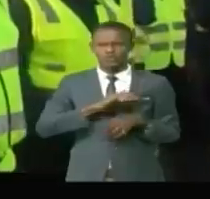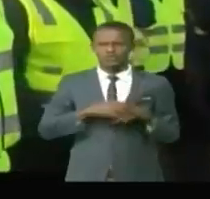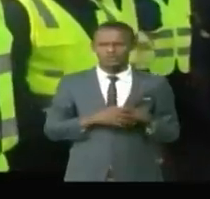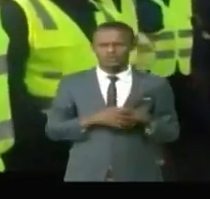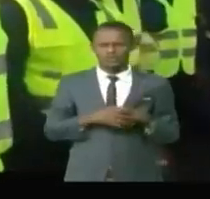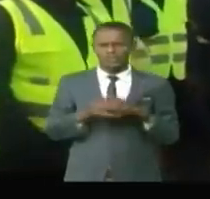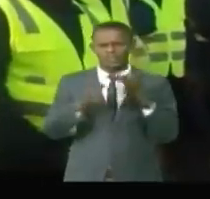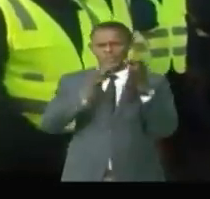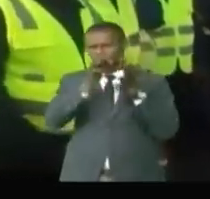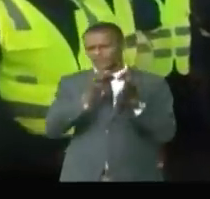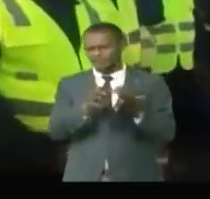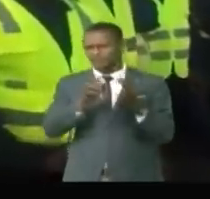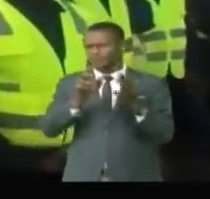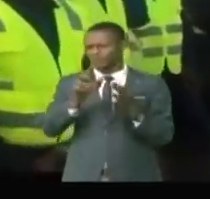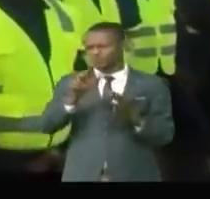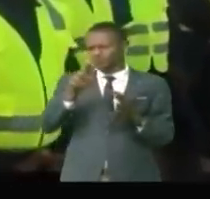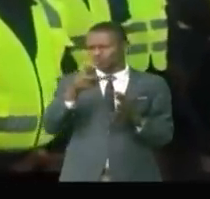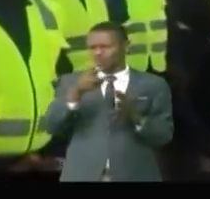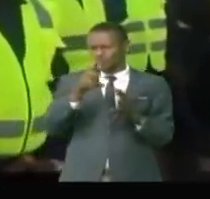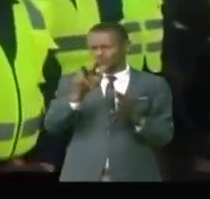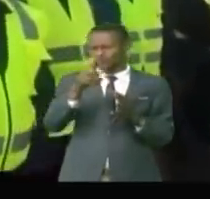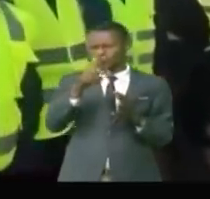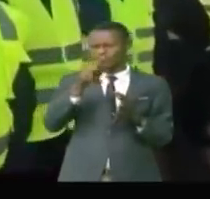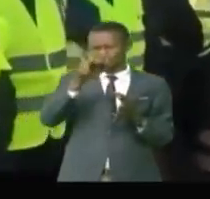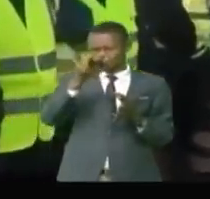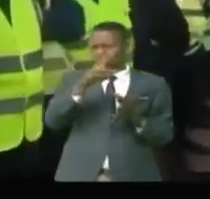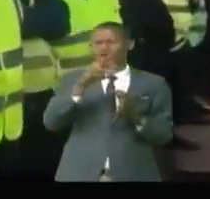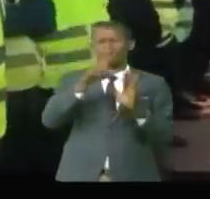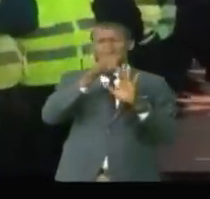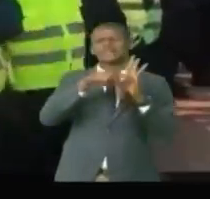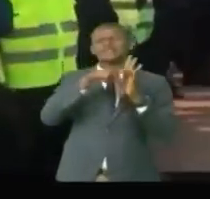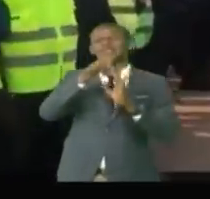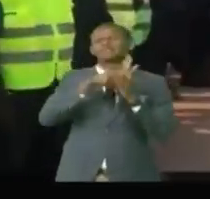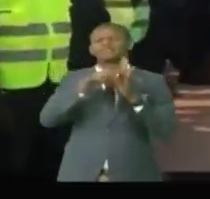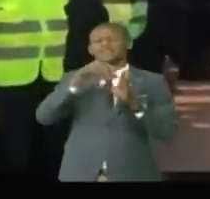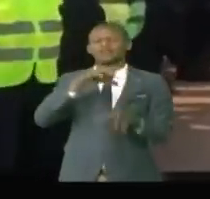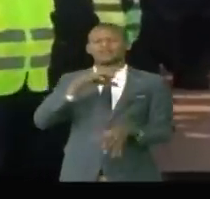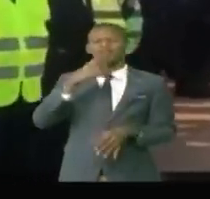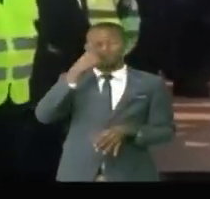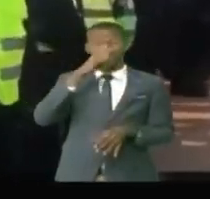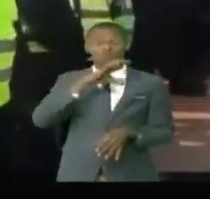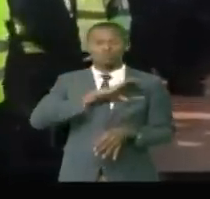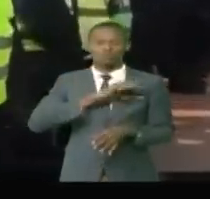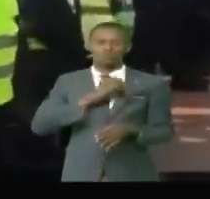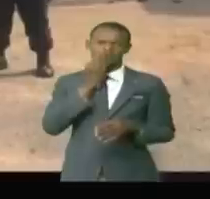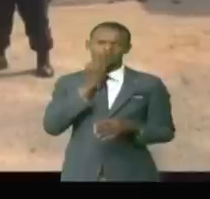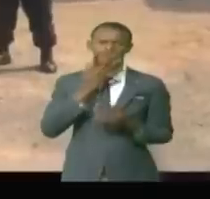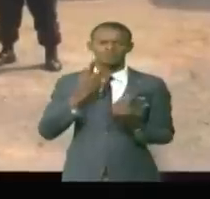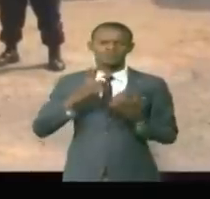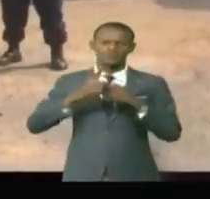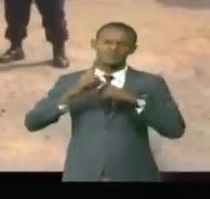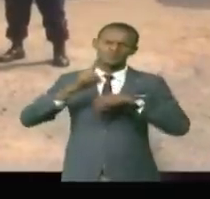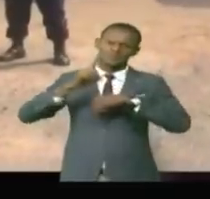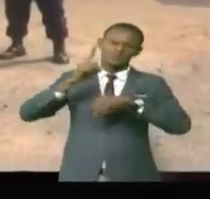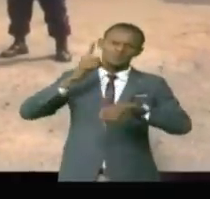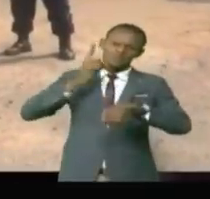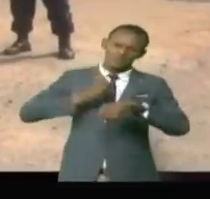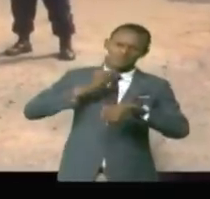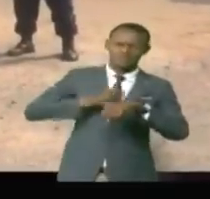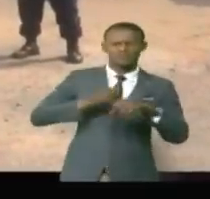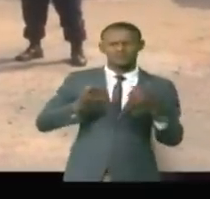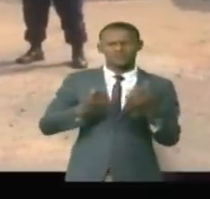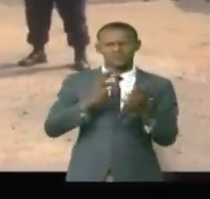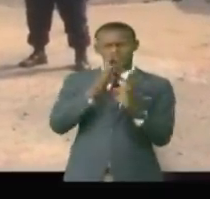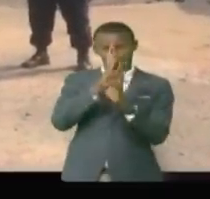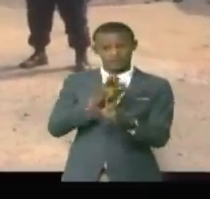sur trois principes clés qui caractérisent la PNC, à savoir la discipline, le respect mutuel et le travail en équipe